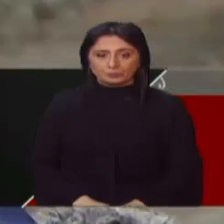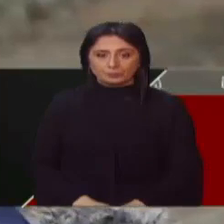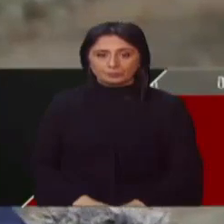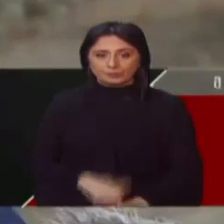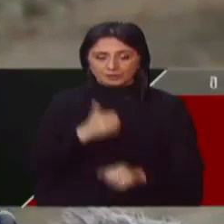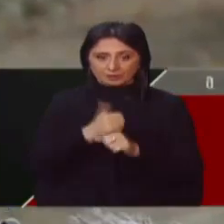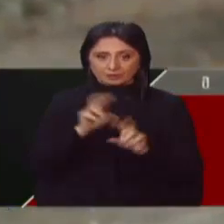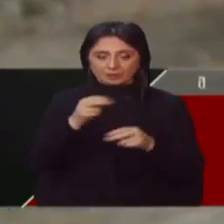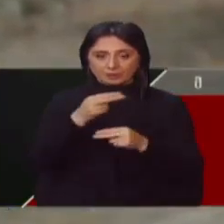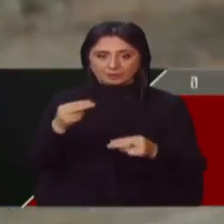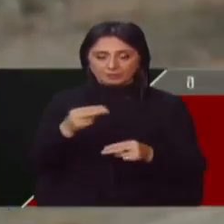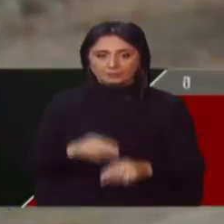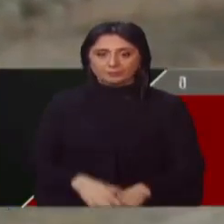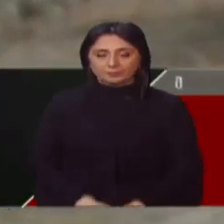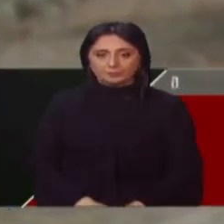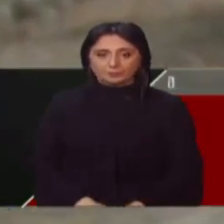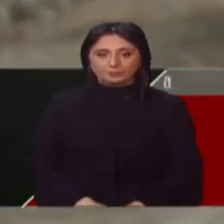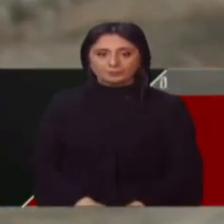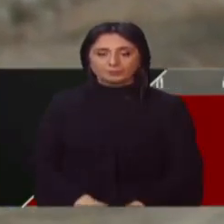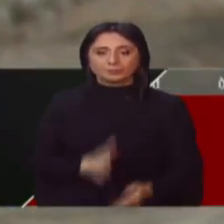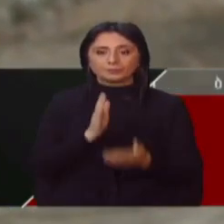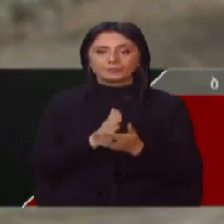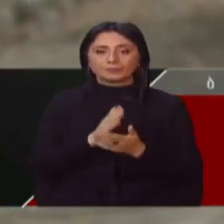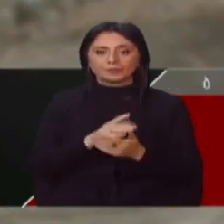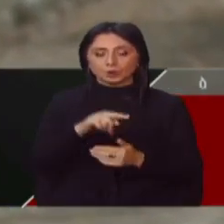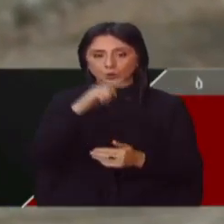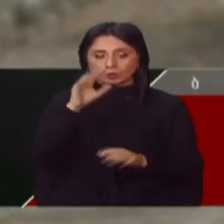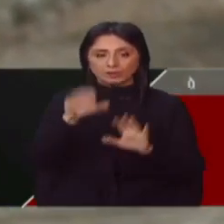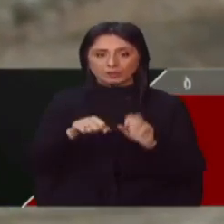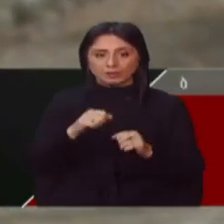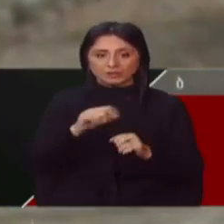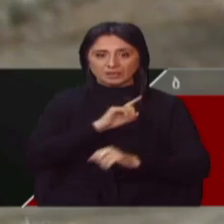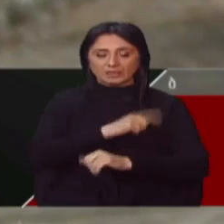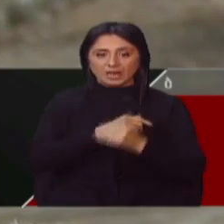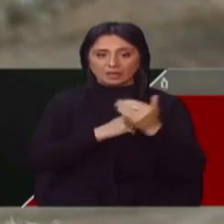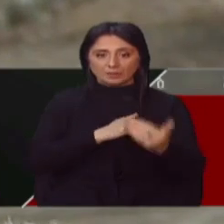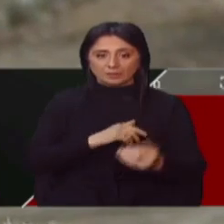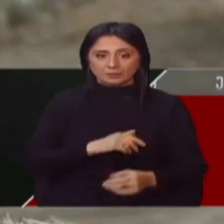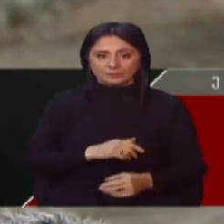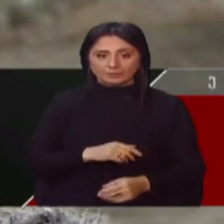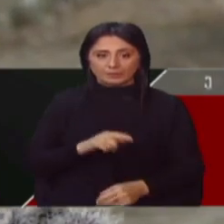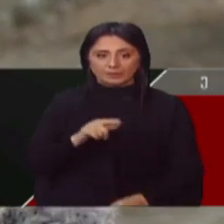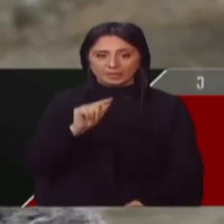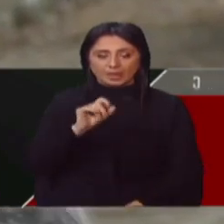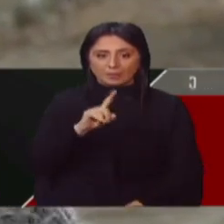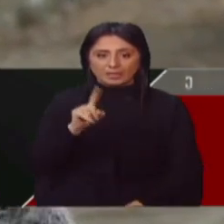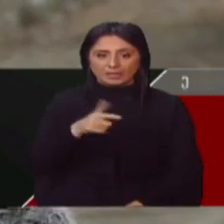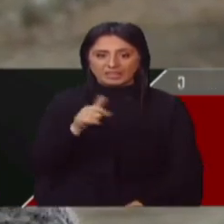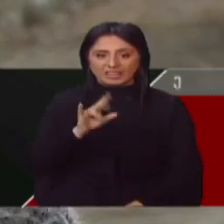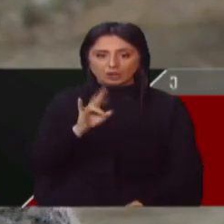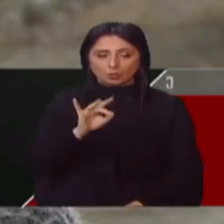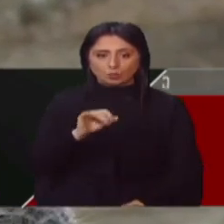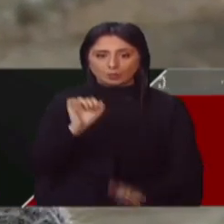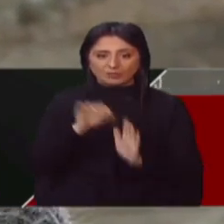Khankhelis tavari tema gaqlavt rusetis okupatsio zalebis mier Tamaz Ginturis mqvelobis